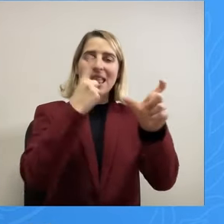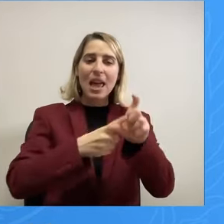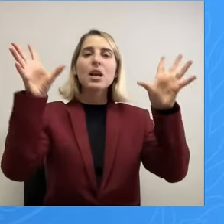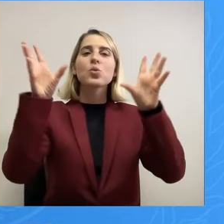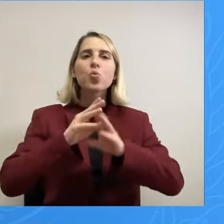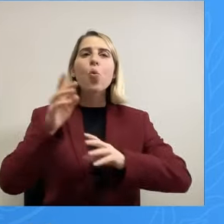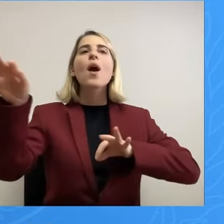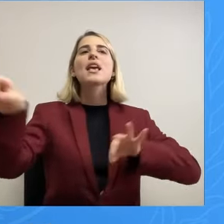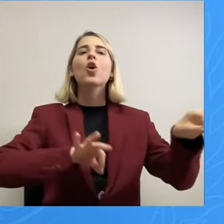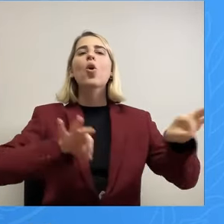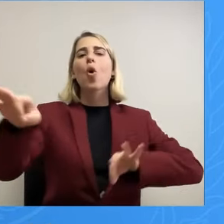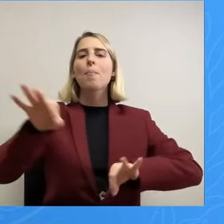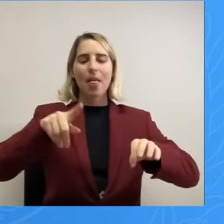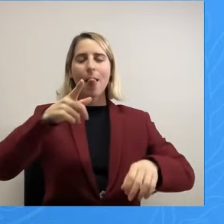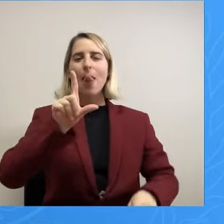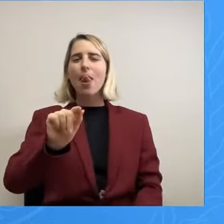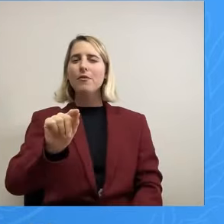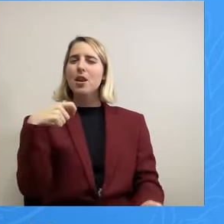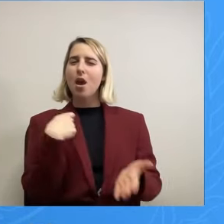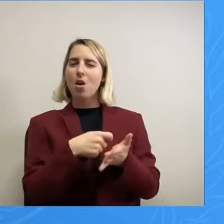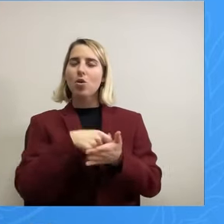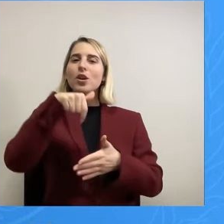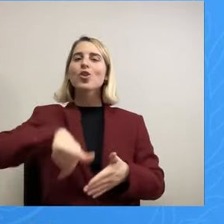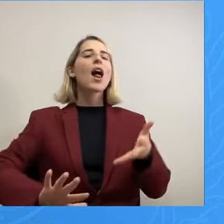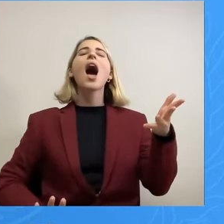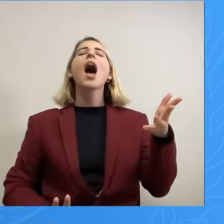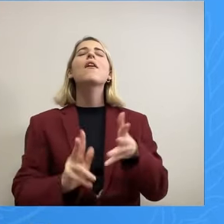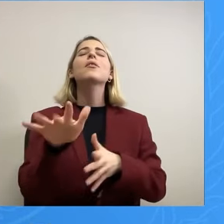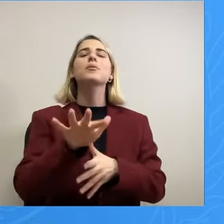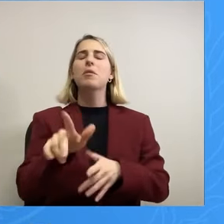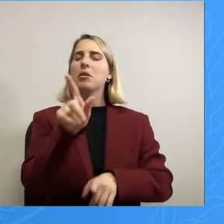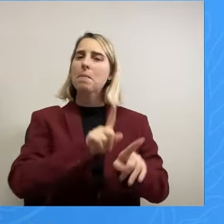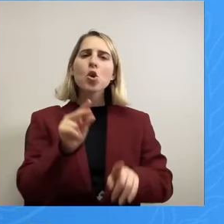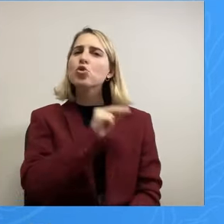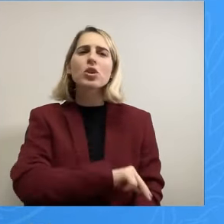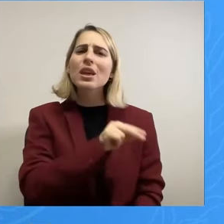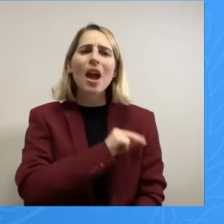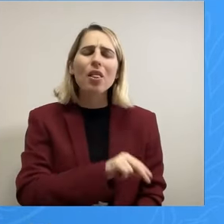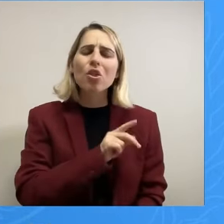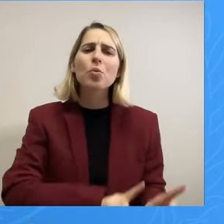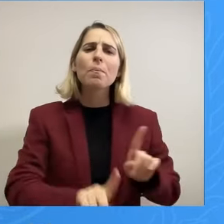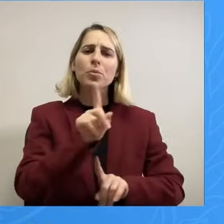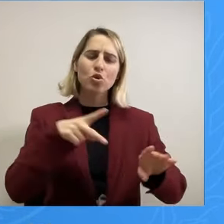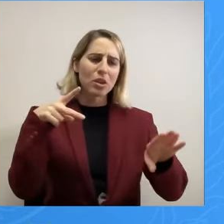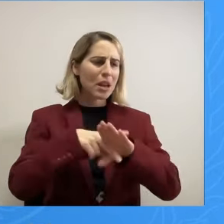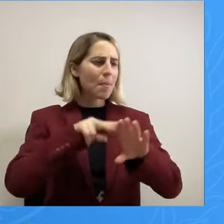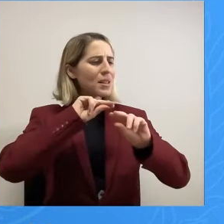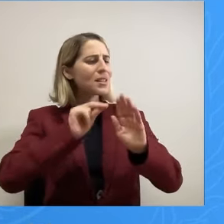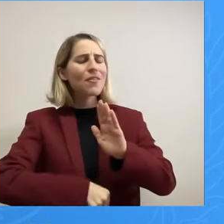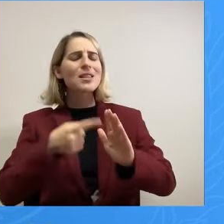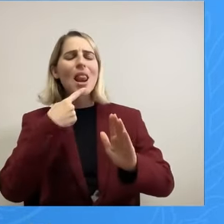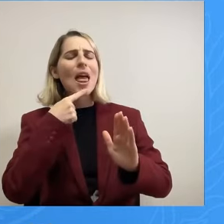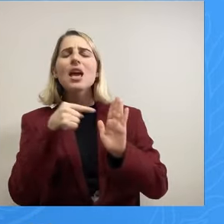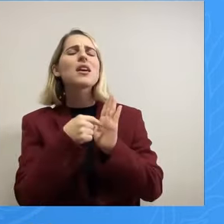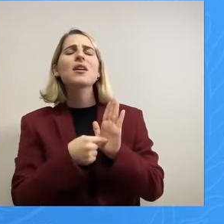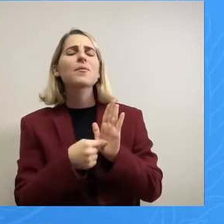φτηνά και τώρα αναβαθμίζεται η περιοχή. Για ποιους αναβαθμίζεται? Τι λέει η σύμβαση με τις τράπεζες? Ότι οι τράπεζες